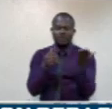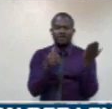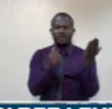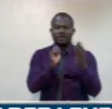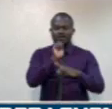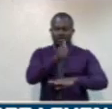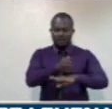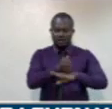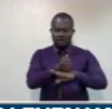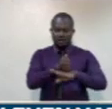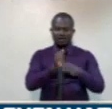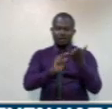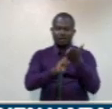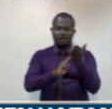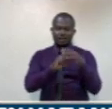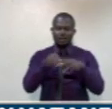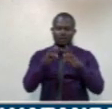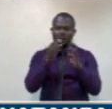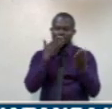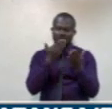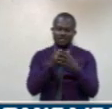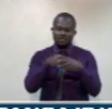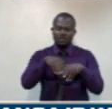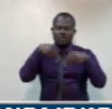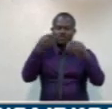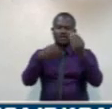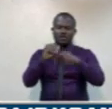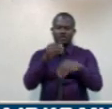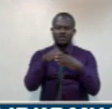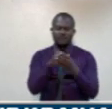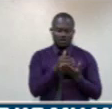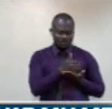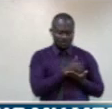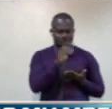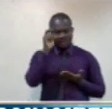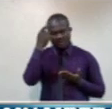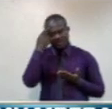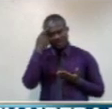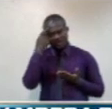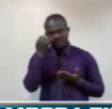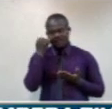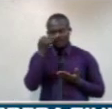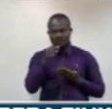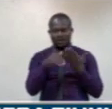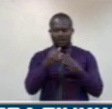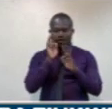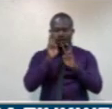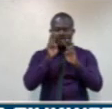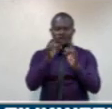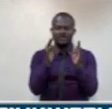gushyira gukoresha uburyo buboneye mu gutanga amasoko, kuzigamira leta. Iyo urebye rero iyi